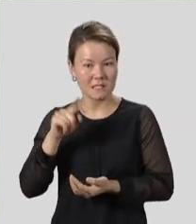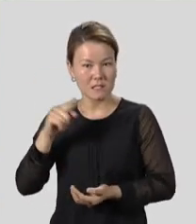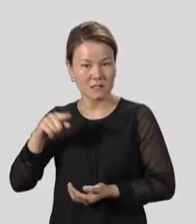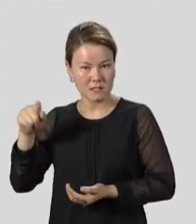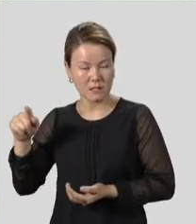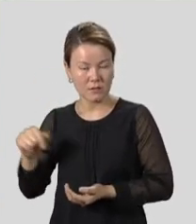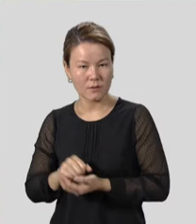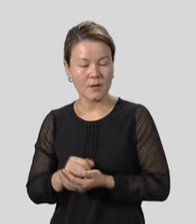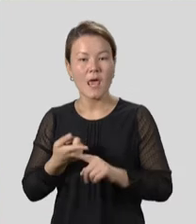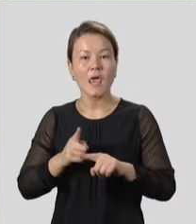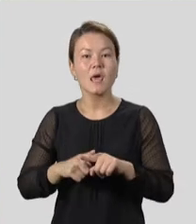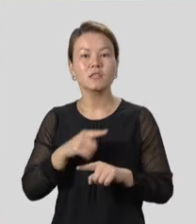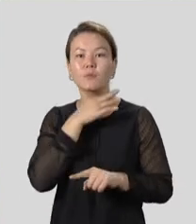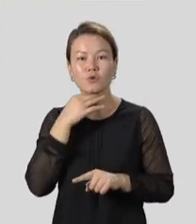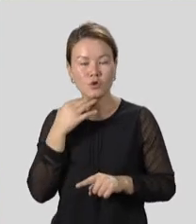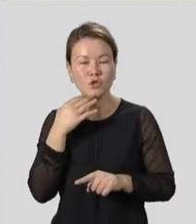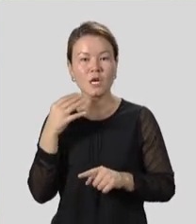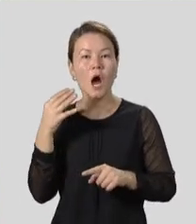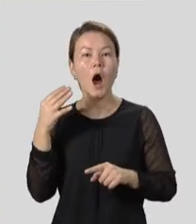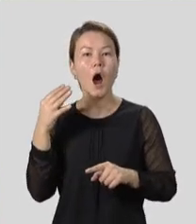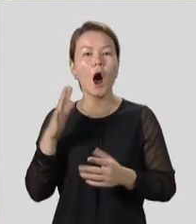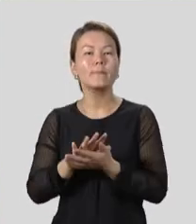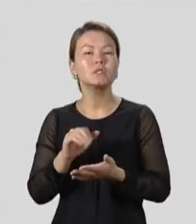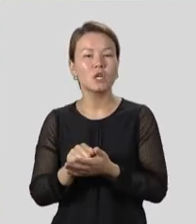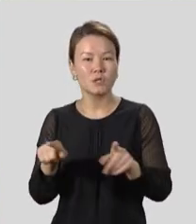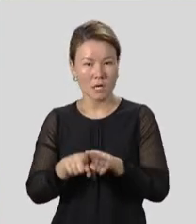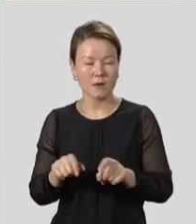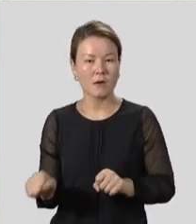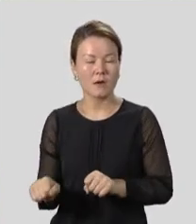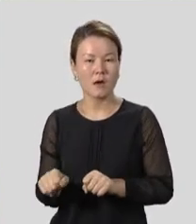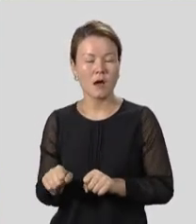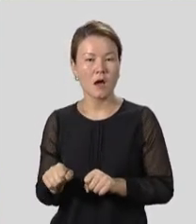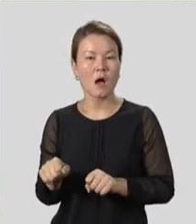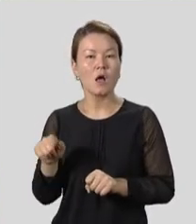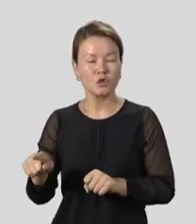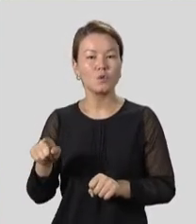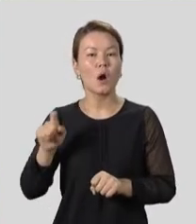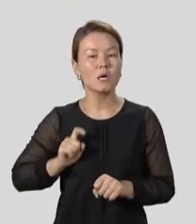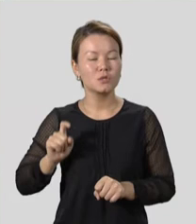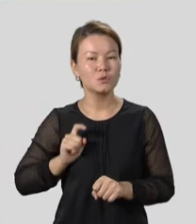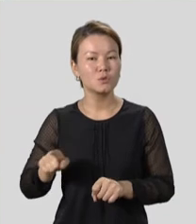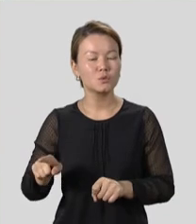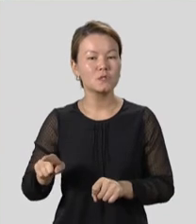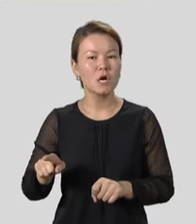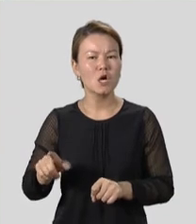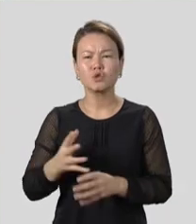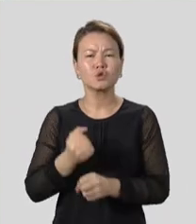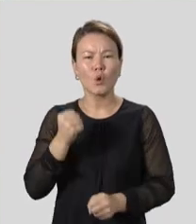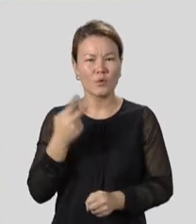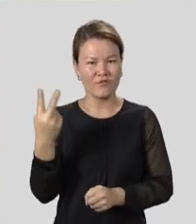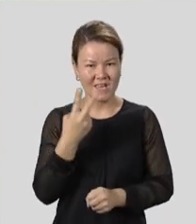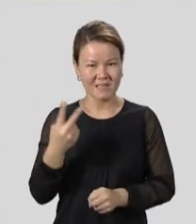Это множество обозначают так. Оно характеризуется строгим